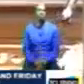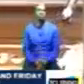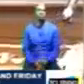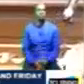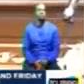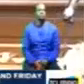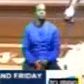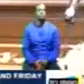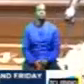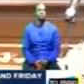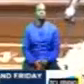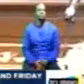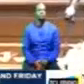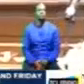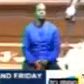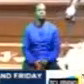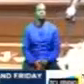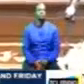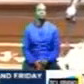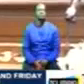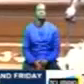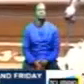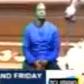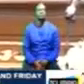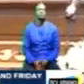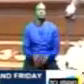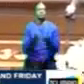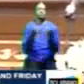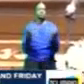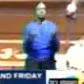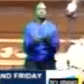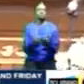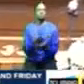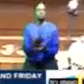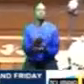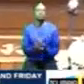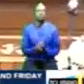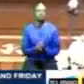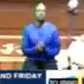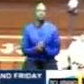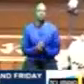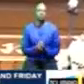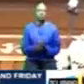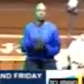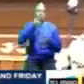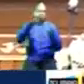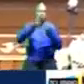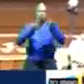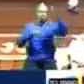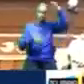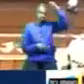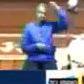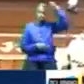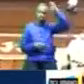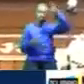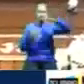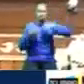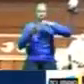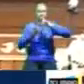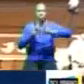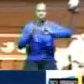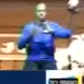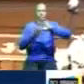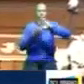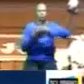kuvala. À maintes reprises, mu mara mingi, frère Branham, ndugu Branham, a parlé de